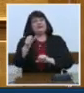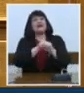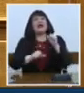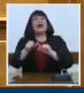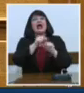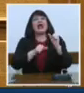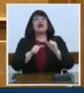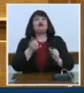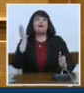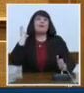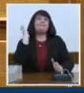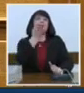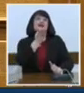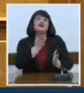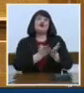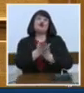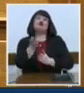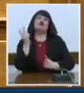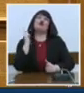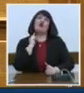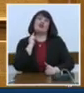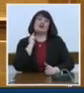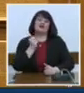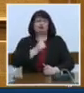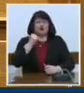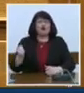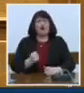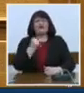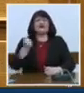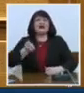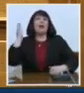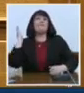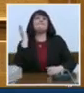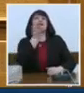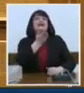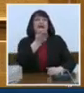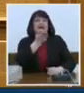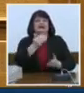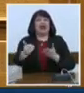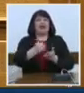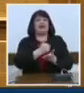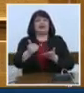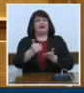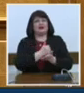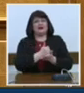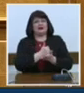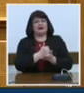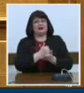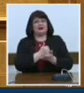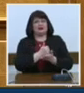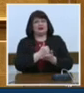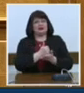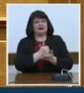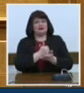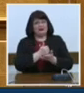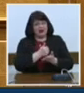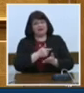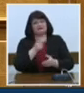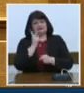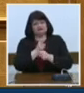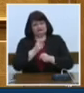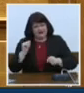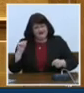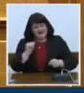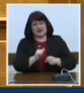κώδικας. Αυστηροποιούνται οι ποινές για τα αδικήματα κατά της γενετήσιας ελευθερίας. Σε ό,τι